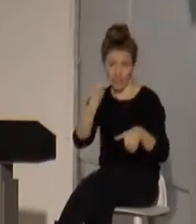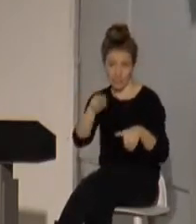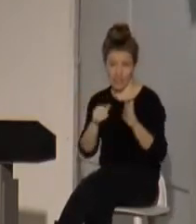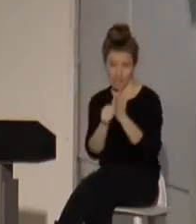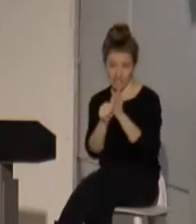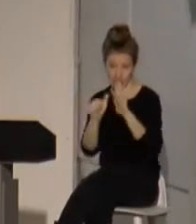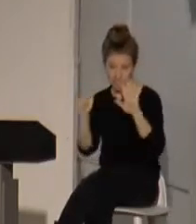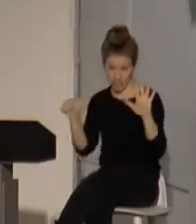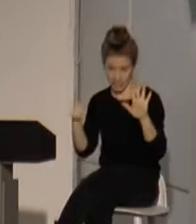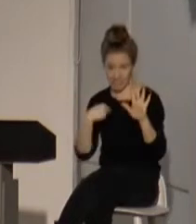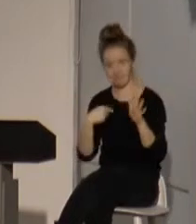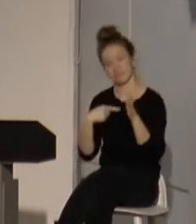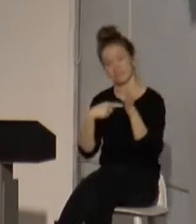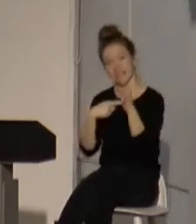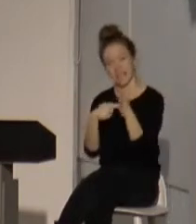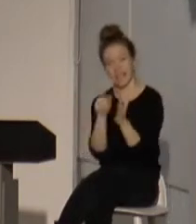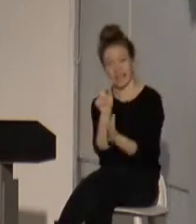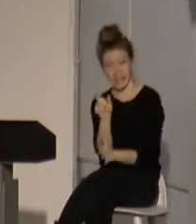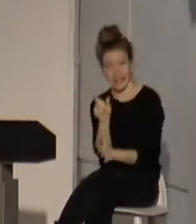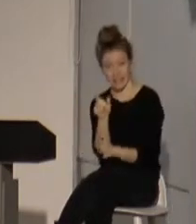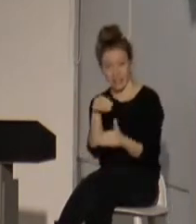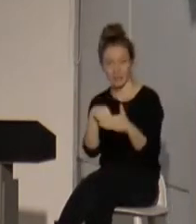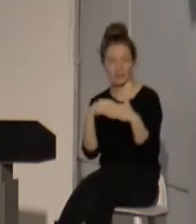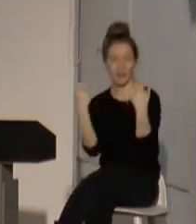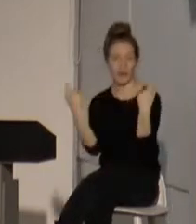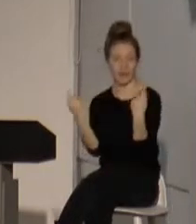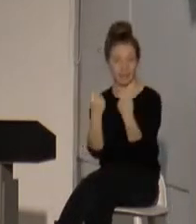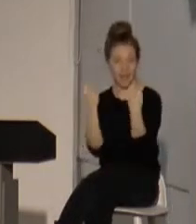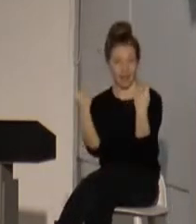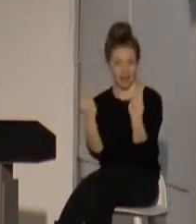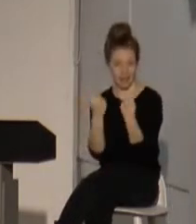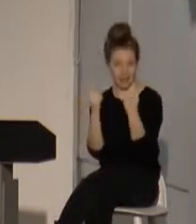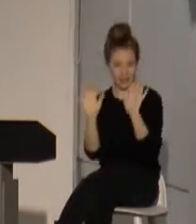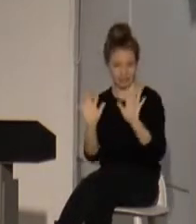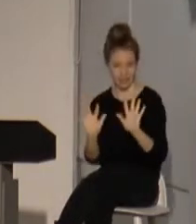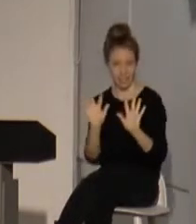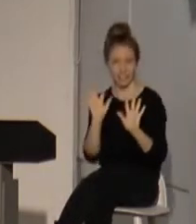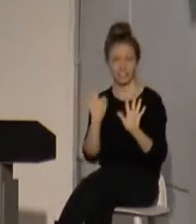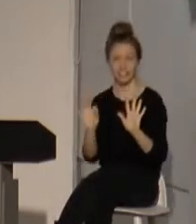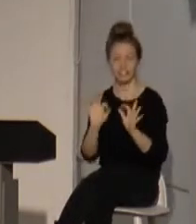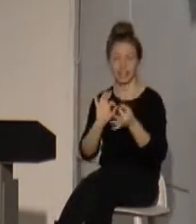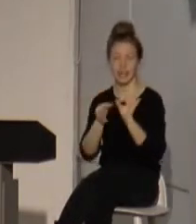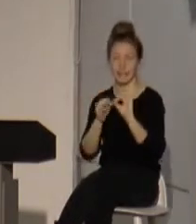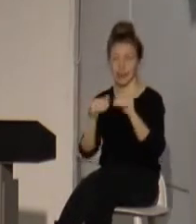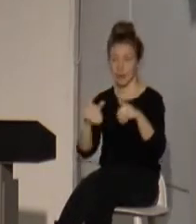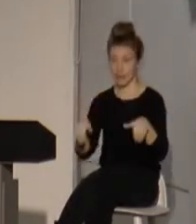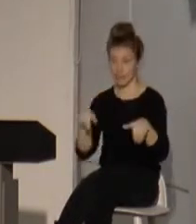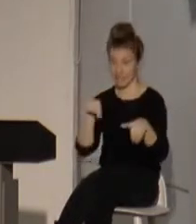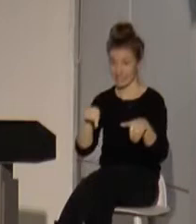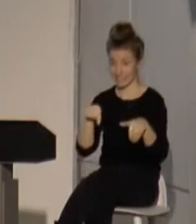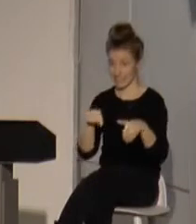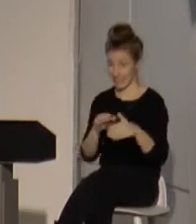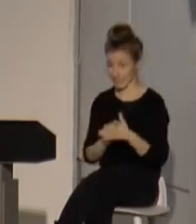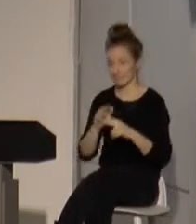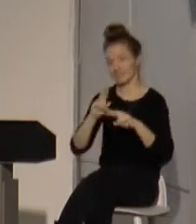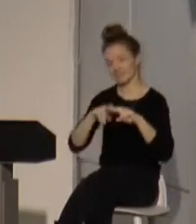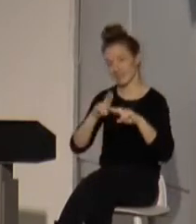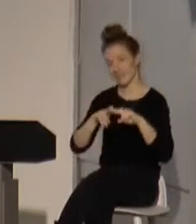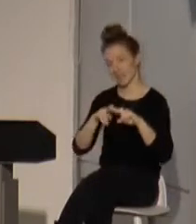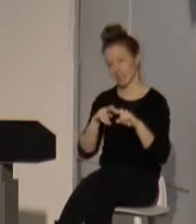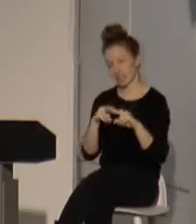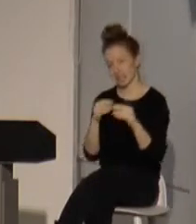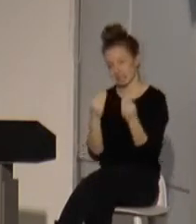2016. אני אראה קטע מהטריילר של הבר האולימפיקס הזה, ואחר כך אנחנו